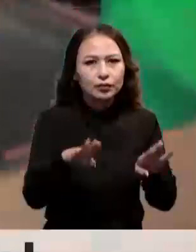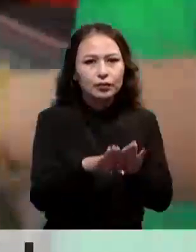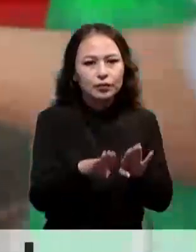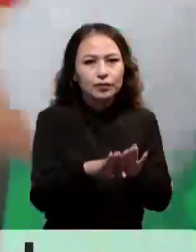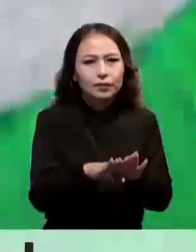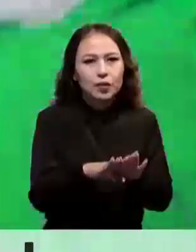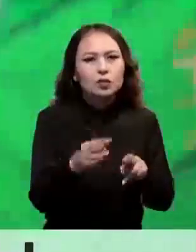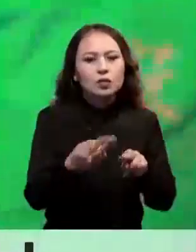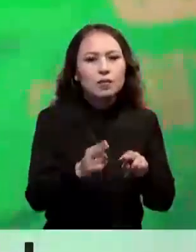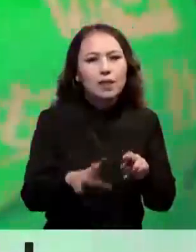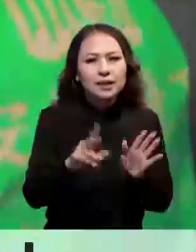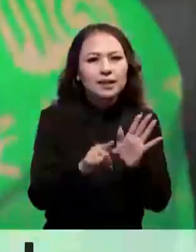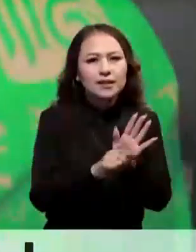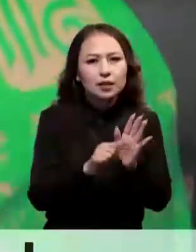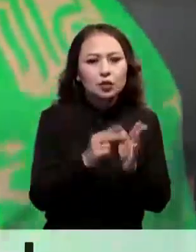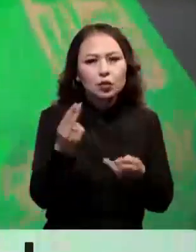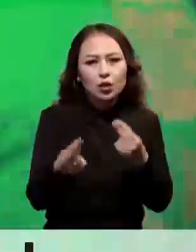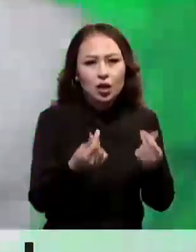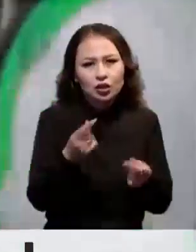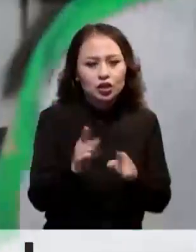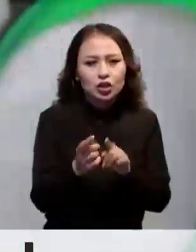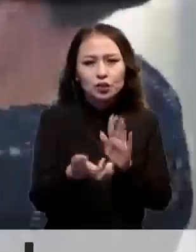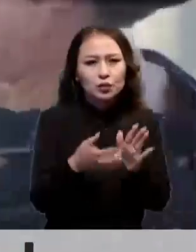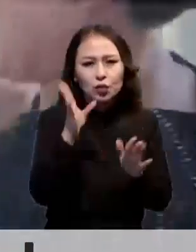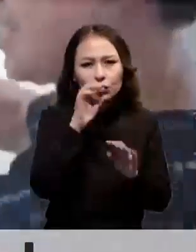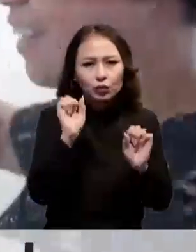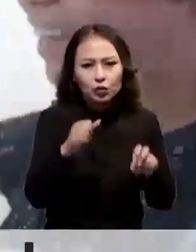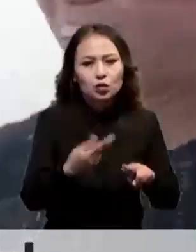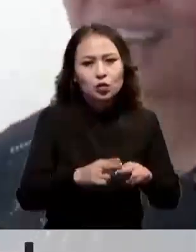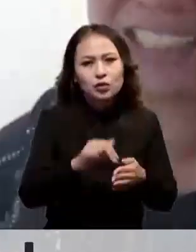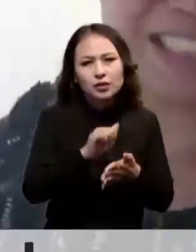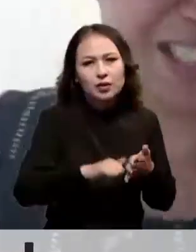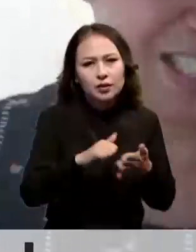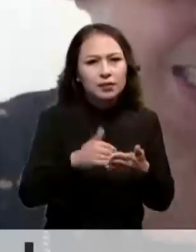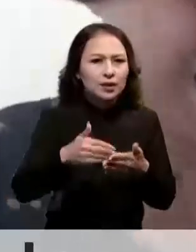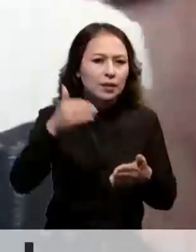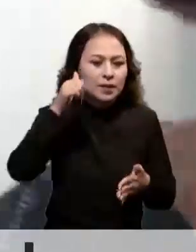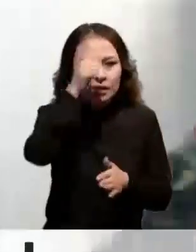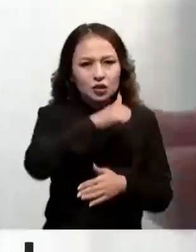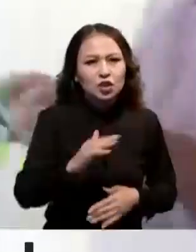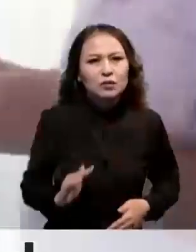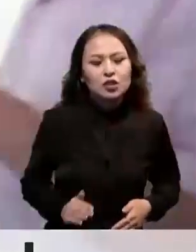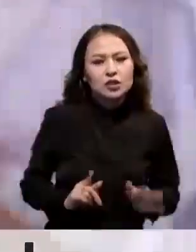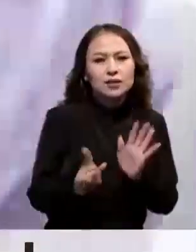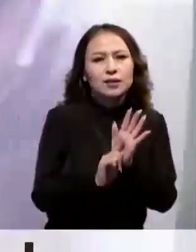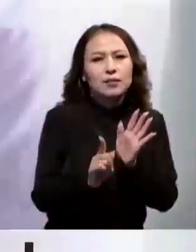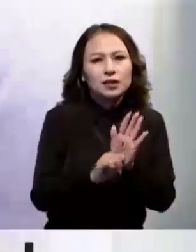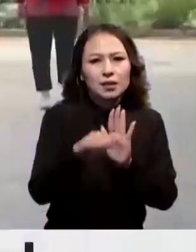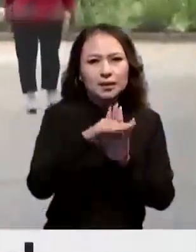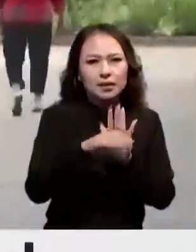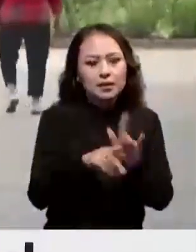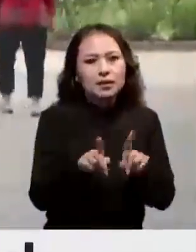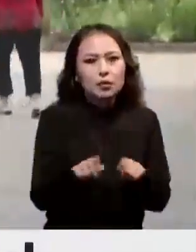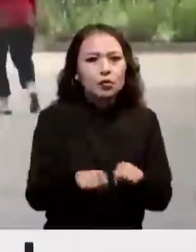халқы қартайып барады. Сондықтан бәріне зейнетақы төлеуге ақша жетпеуі мүмкін. Сол себепті былтырдан бастап жекеменшік зейнетақы